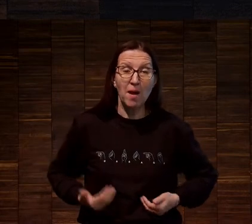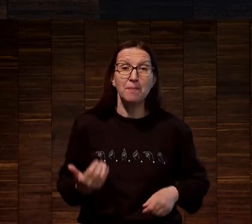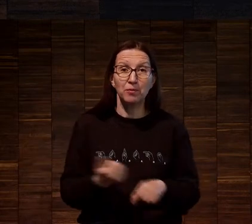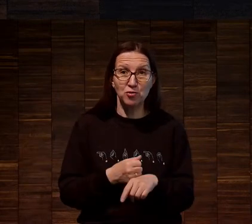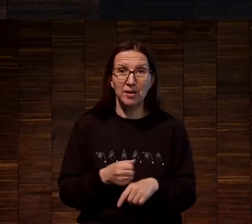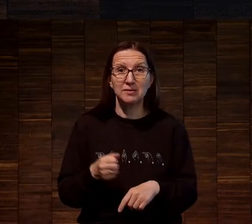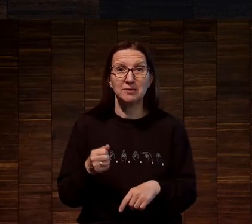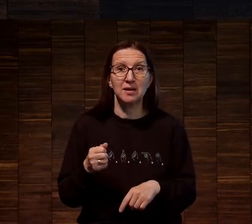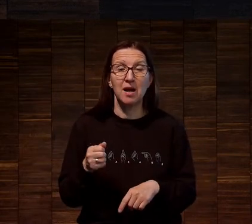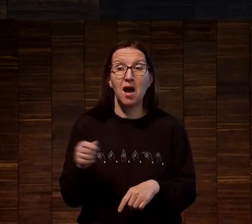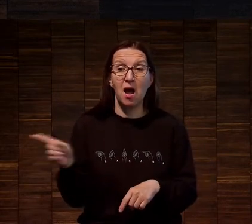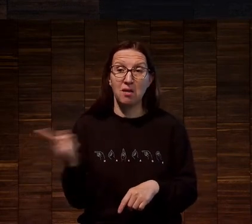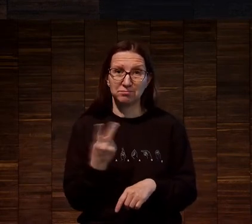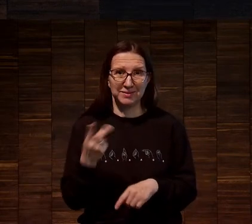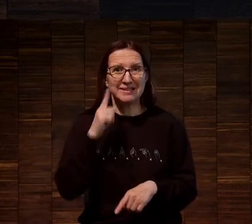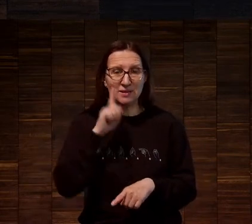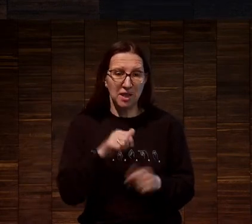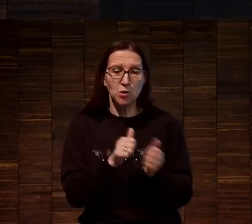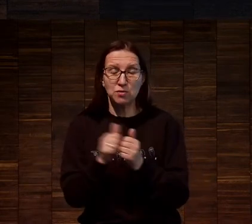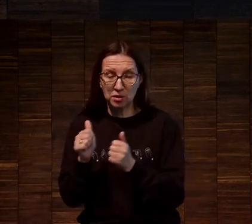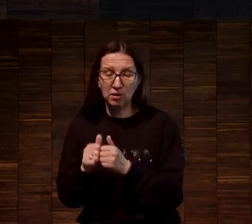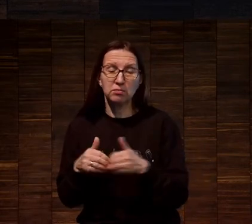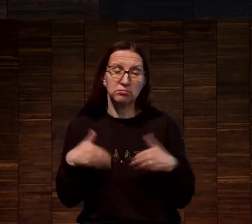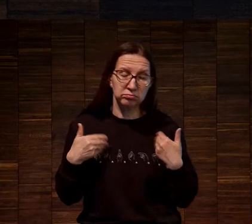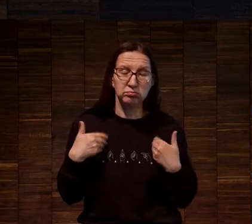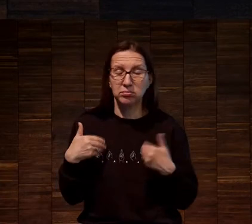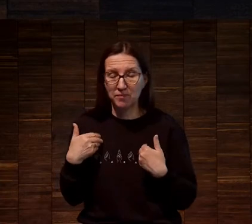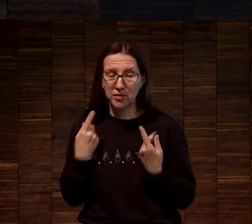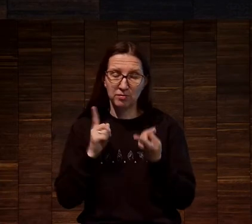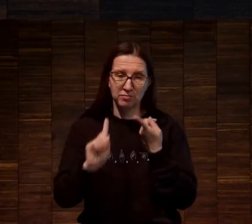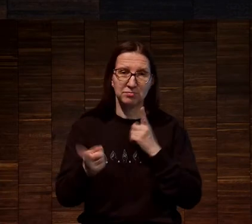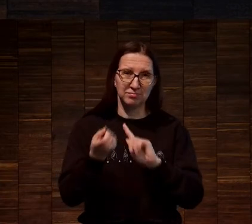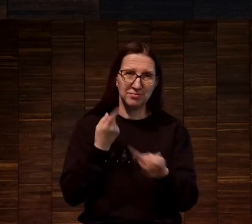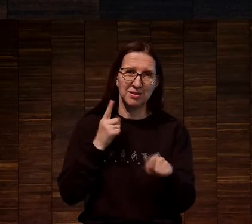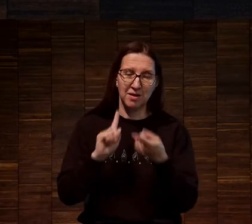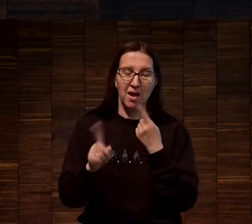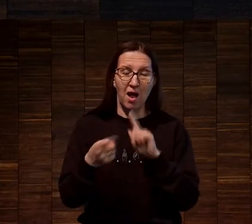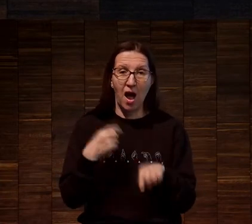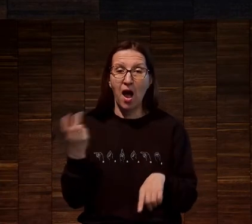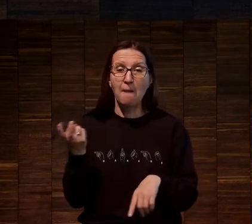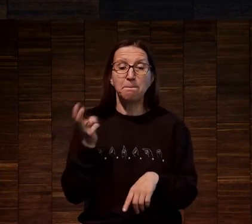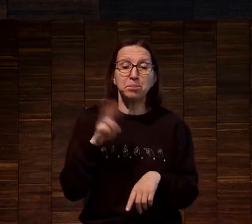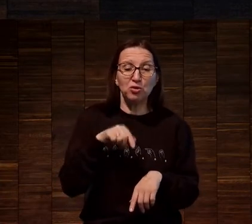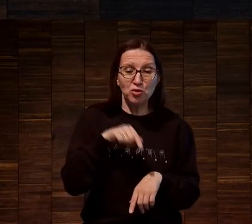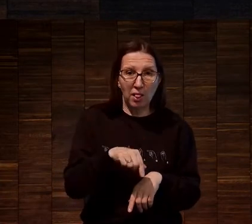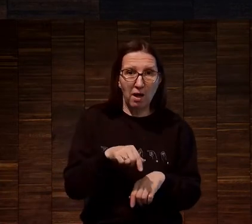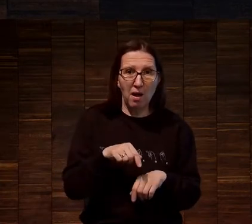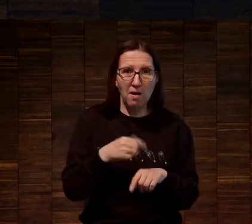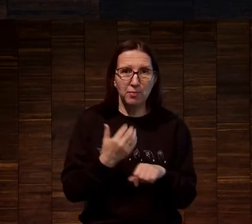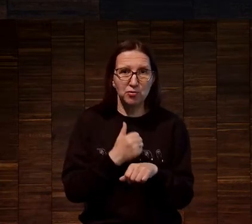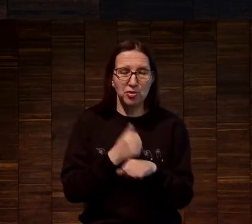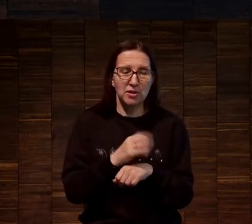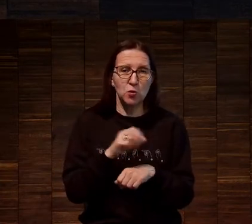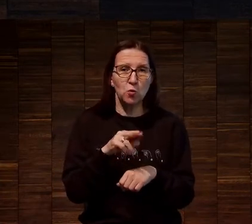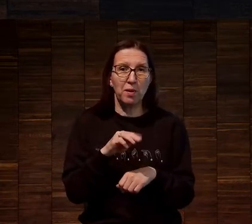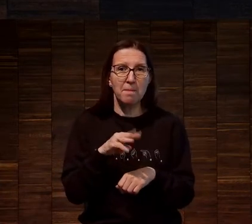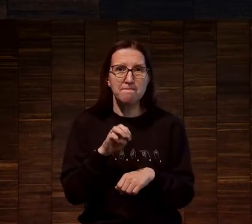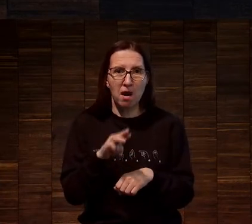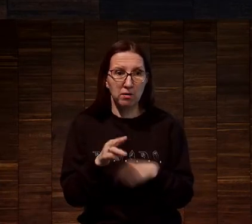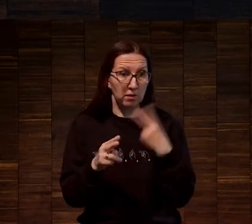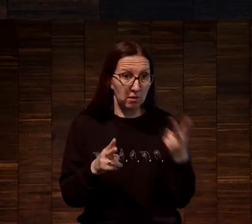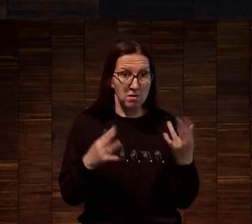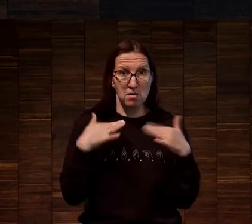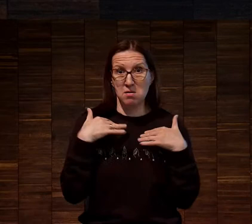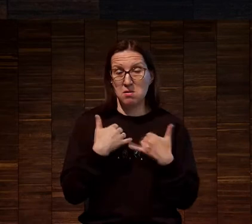но не знает, чем человек занимается. Вот, собственно, этот момент — это про то, что искусство — это больше не фетишистский объект